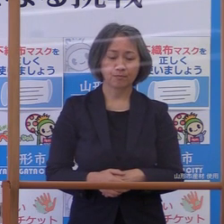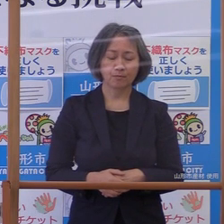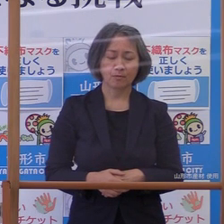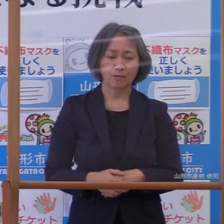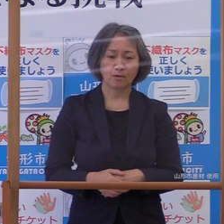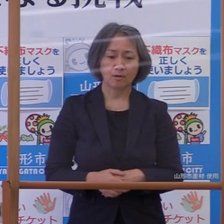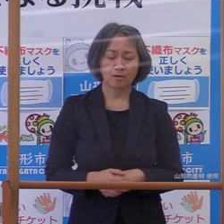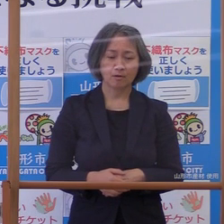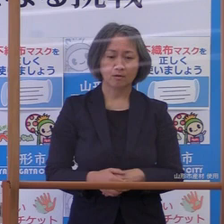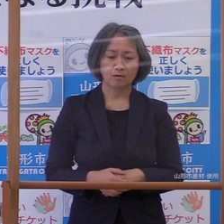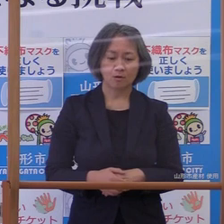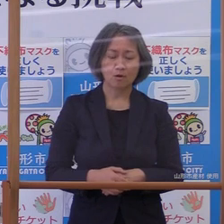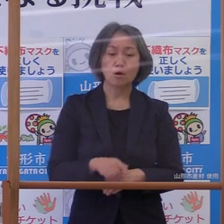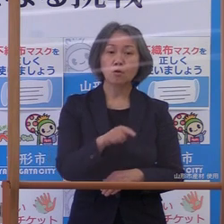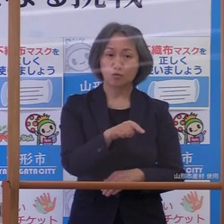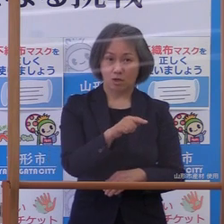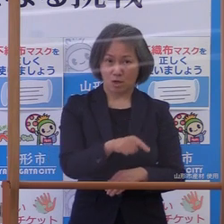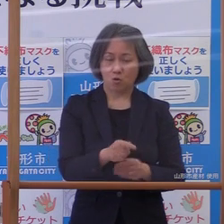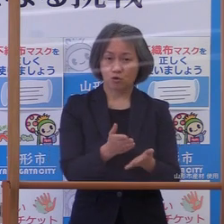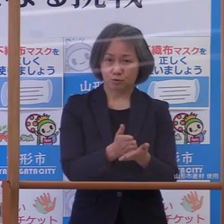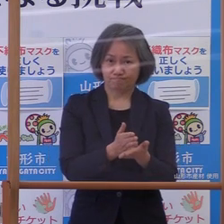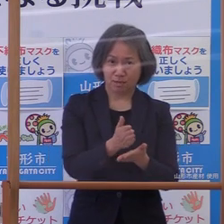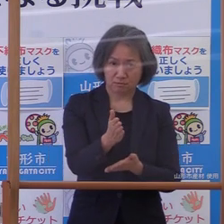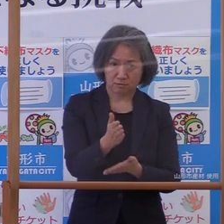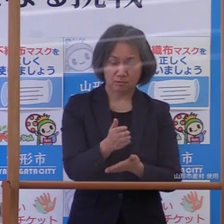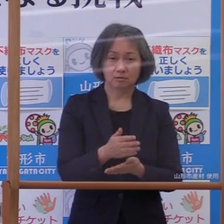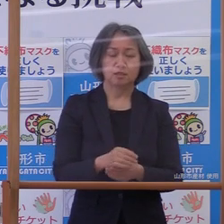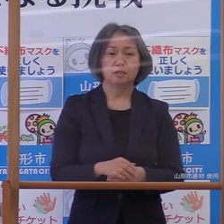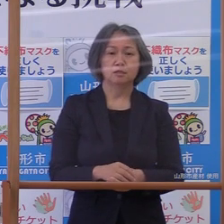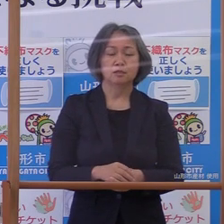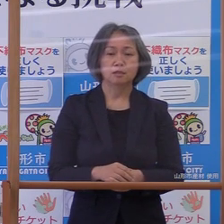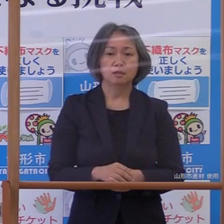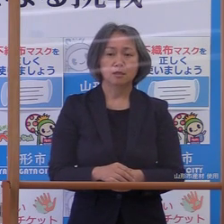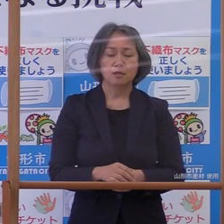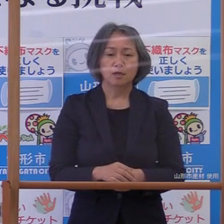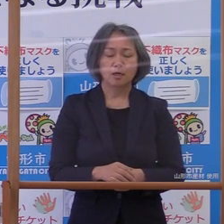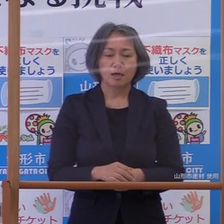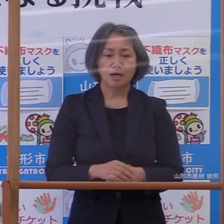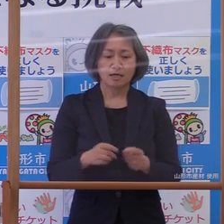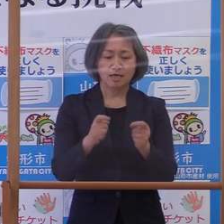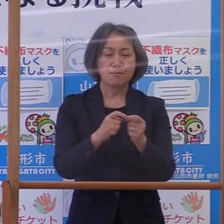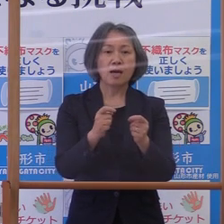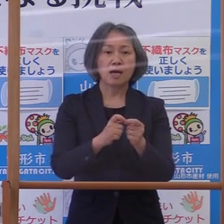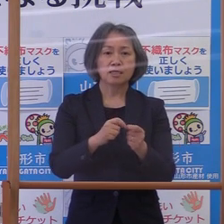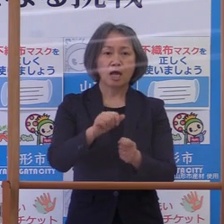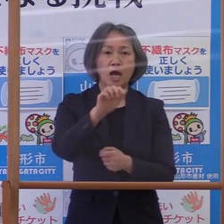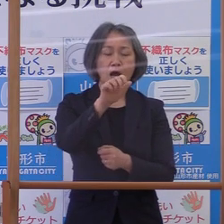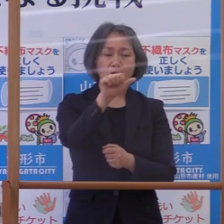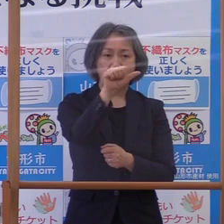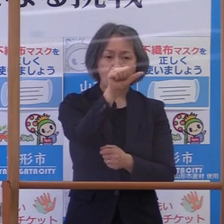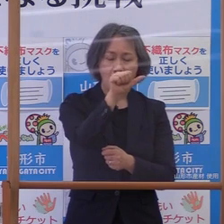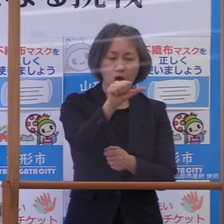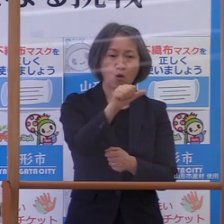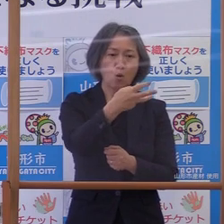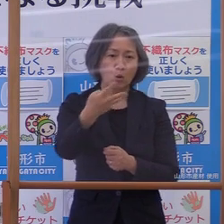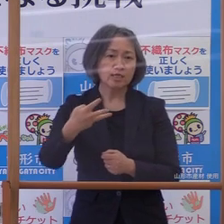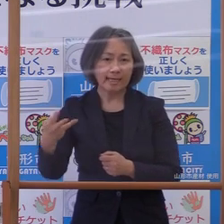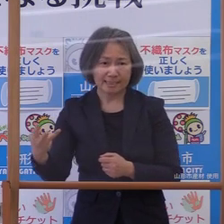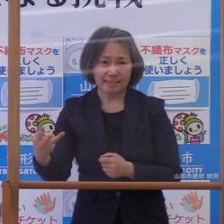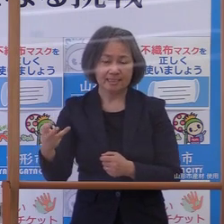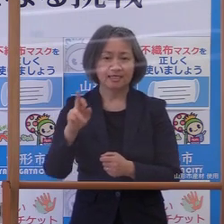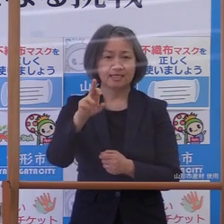これを皮切りにですね、いわゆる山形五石という山形の伝統的な